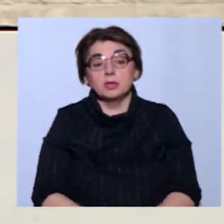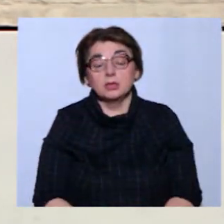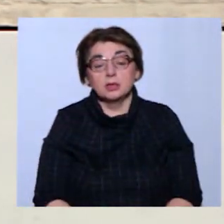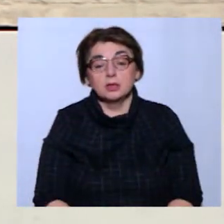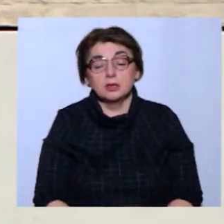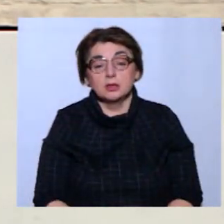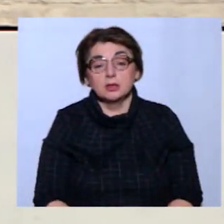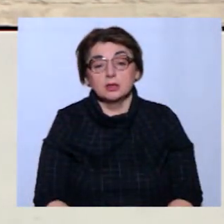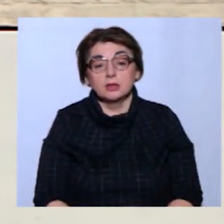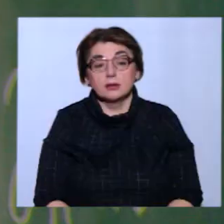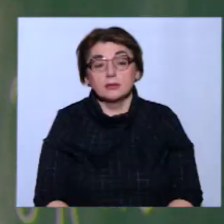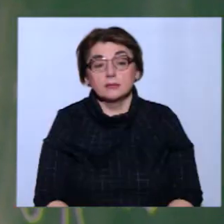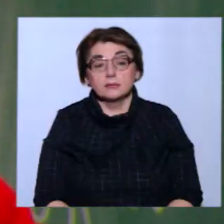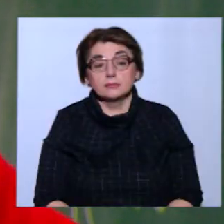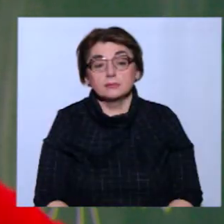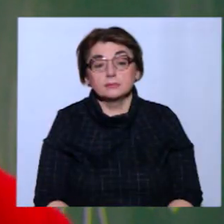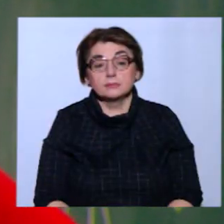ჩრდილოეთის ირემი.